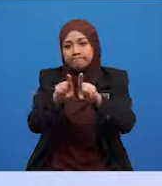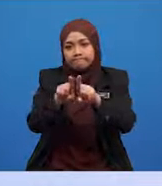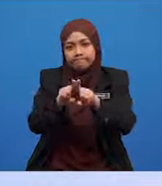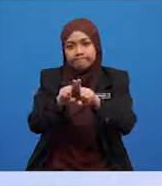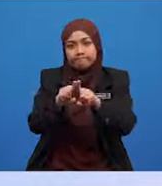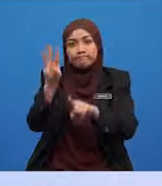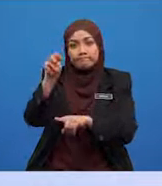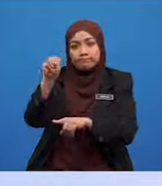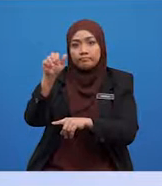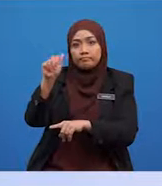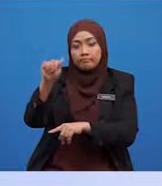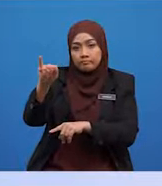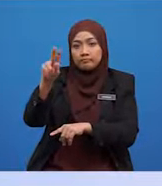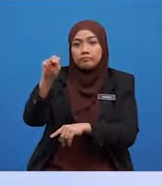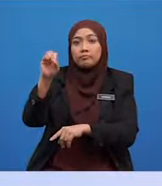dan tembereng major.